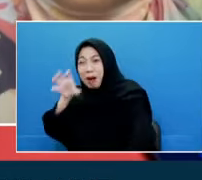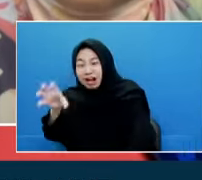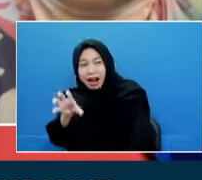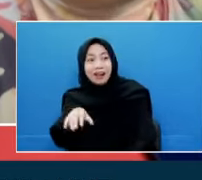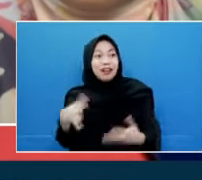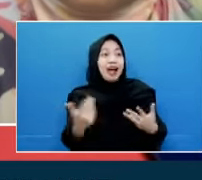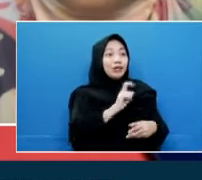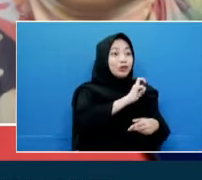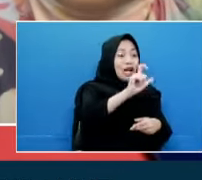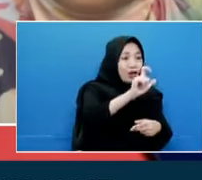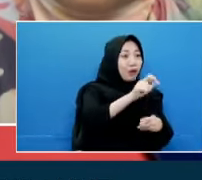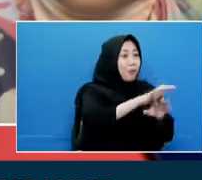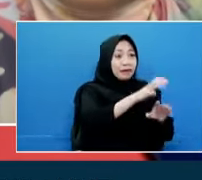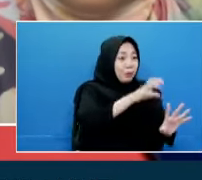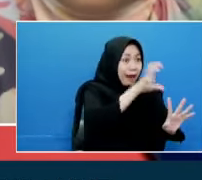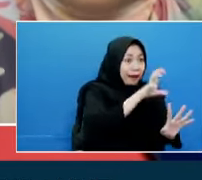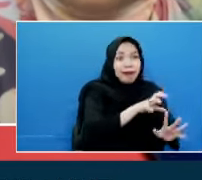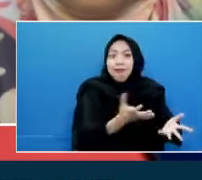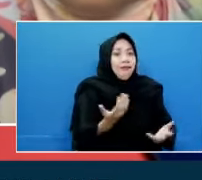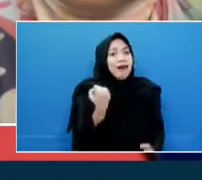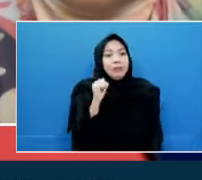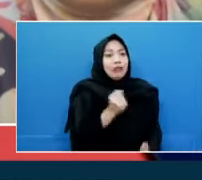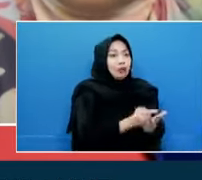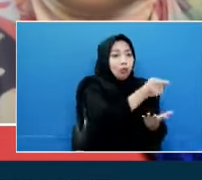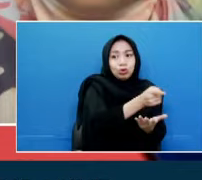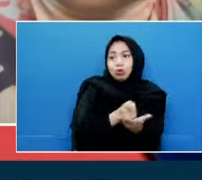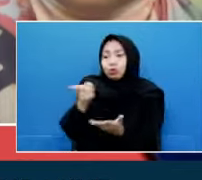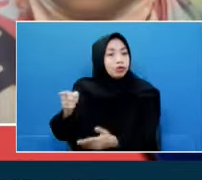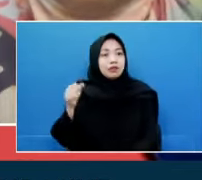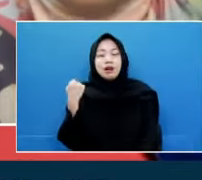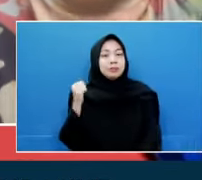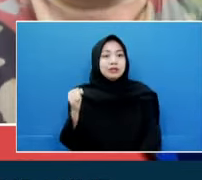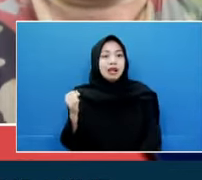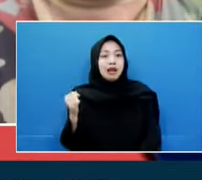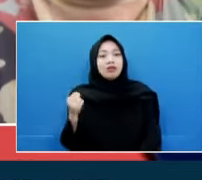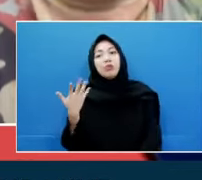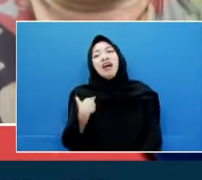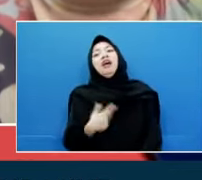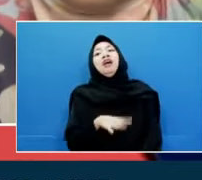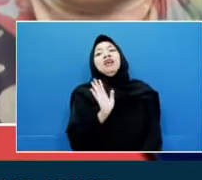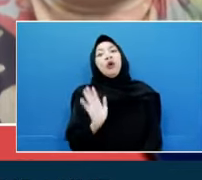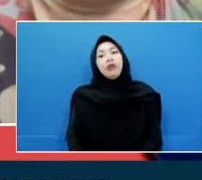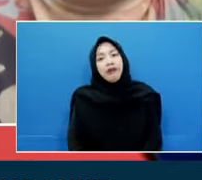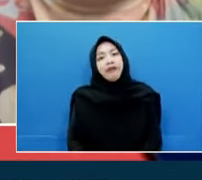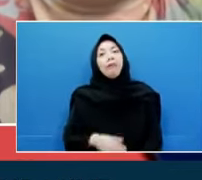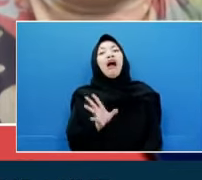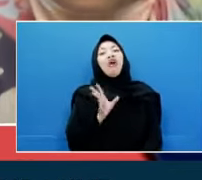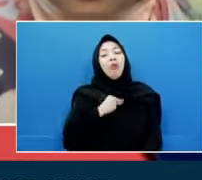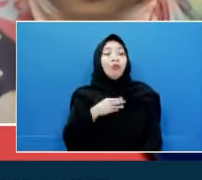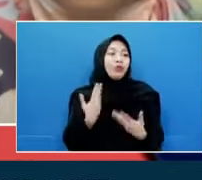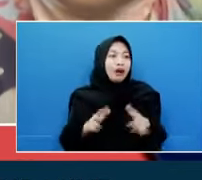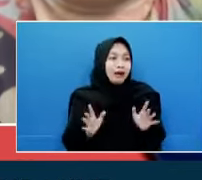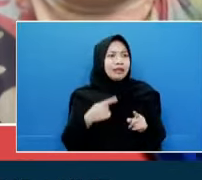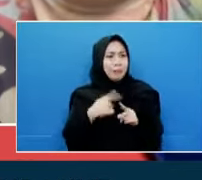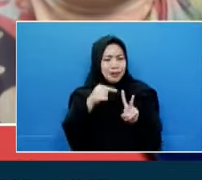partai yang kemudian memasang kan tidak ada pihak yang bisa dituntut ya kecuali kemudian Ya harap maklum kan begitu padahal pemilih kan sebetulnya konteksnya harus